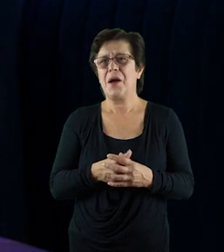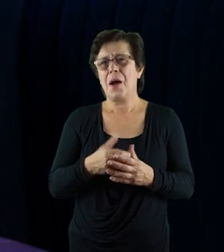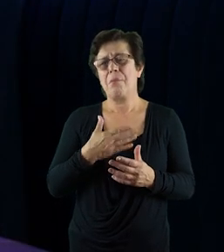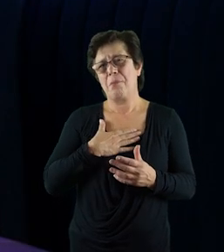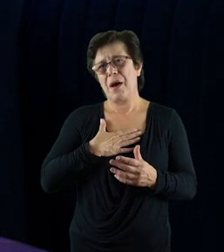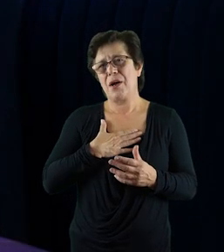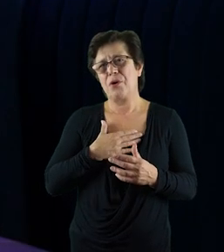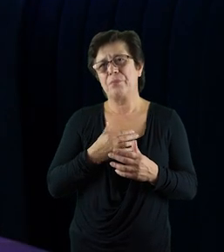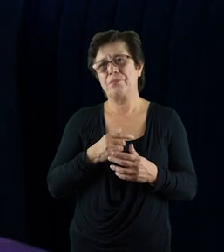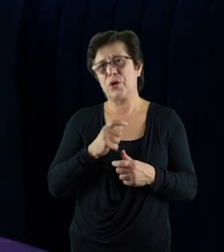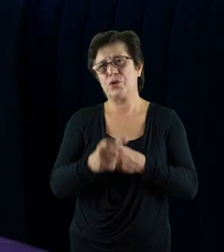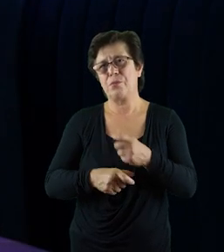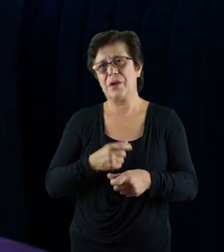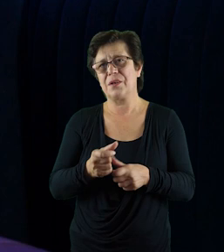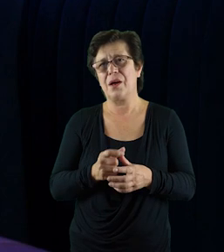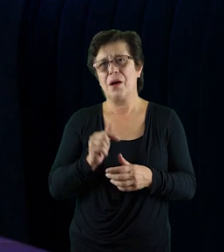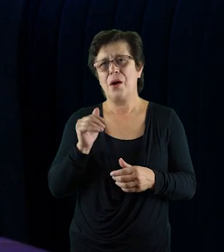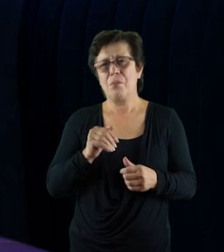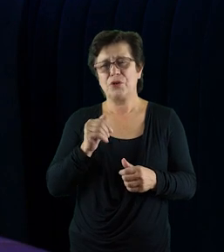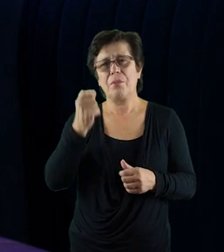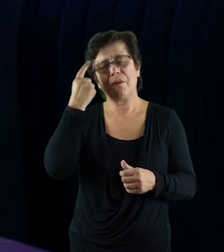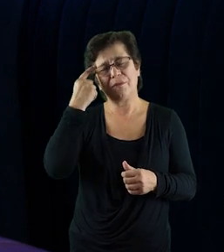mają do czynienia. Tutaj możemy wspomnieć